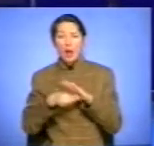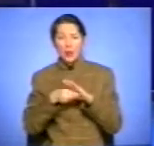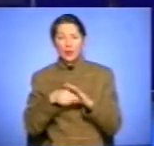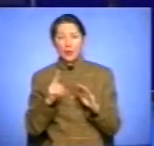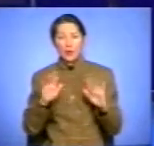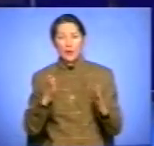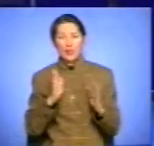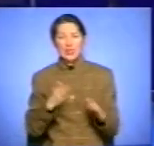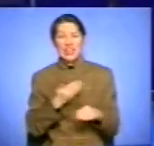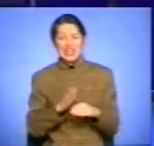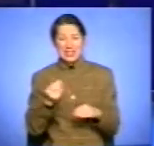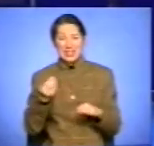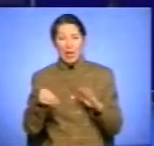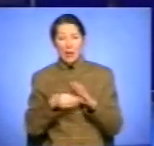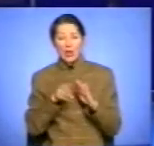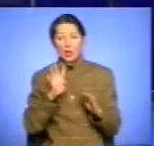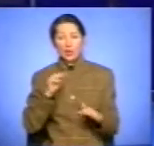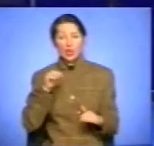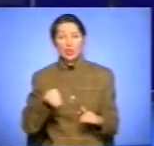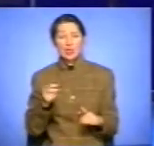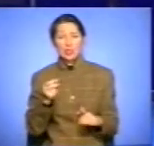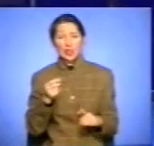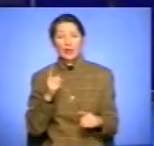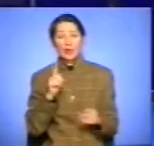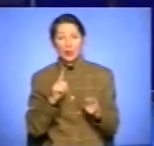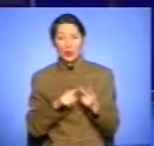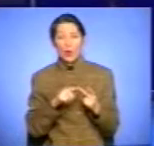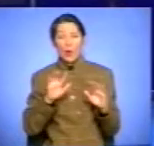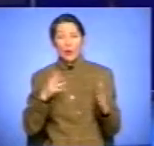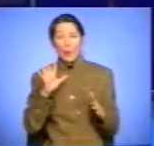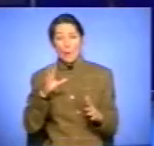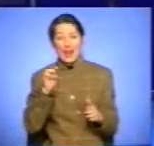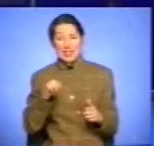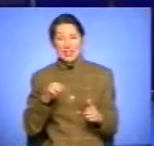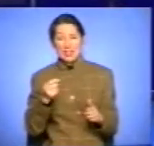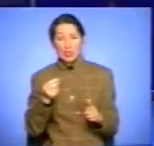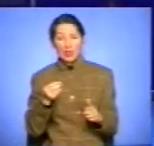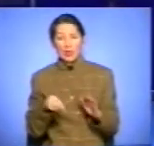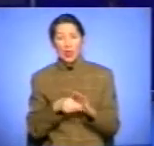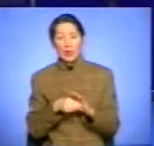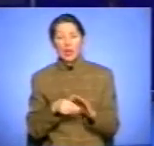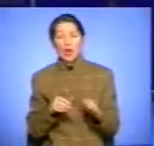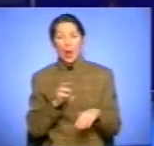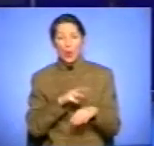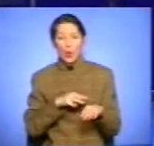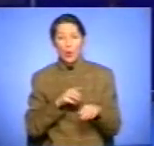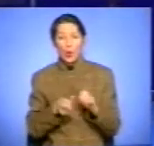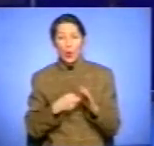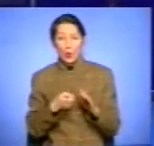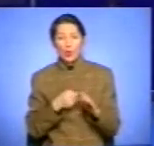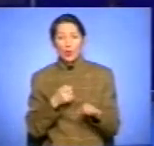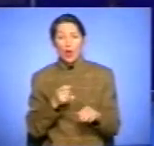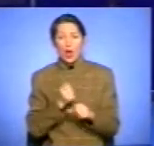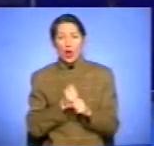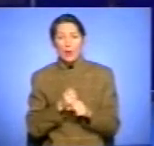випадку Лише його частини 4000 грн у другому 5 тисяч прокуратура області стосовно цих осіб здійснює досудове